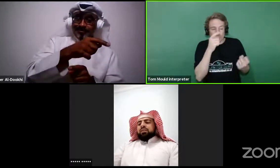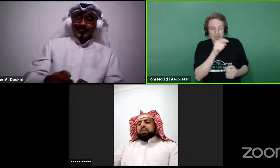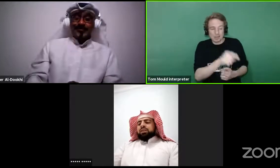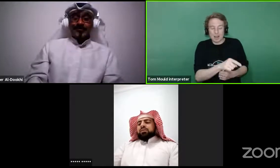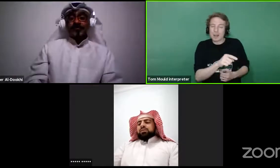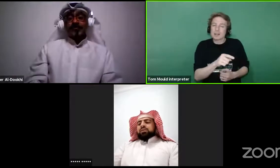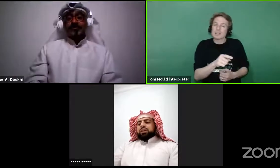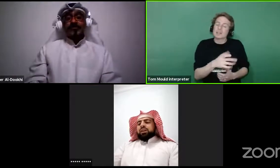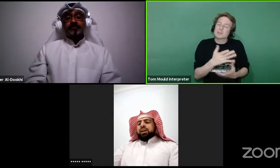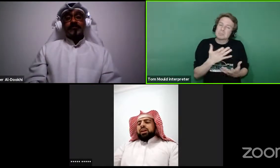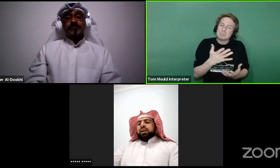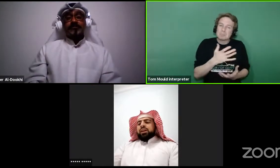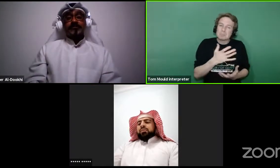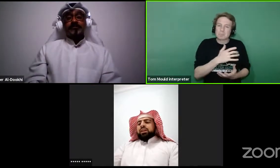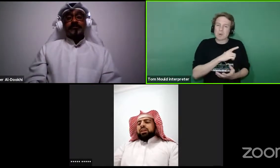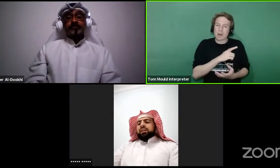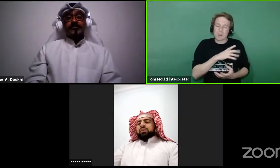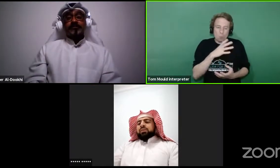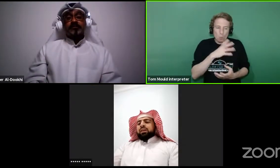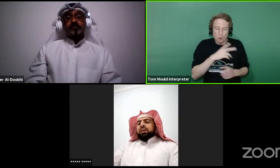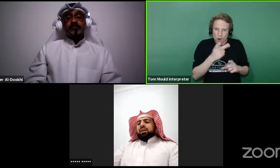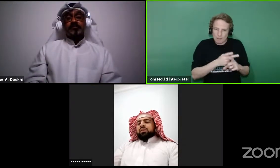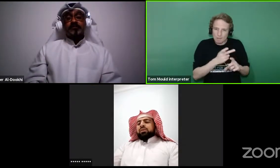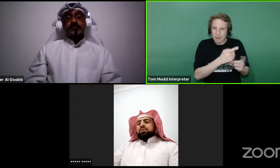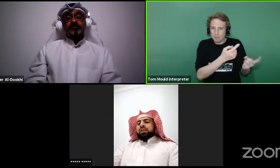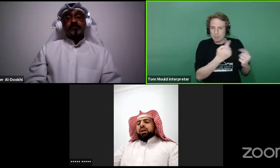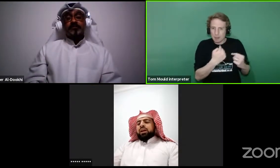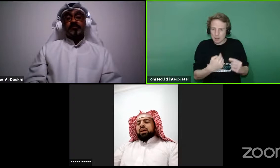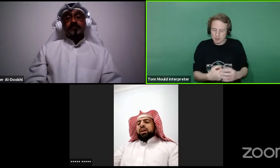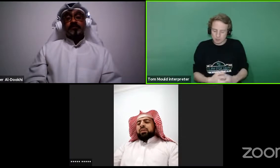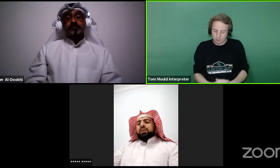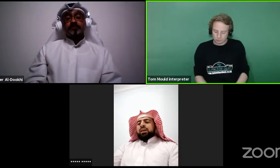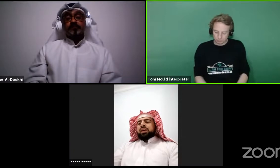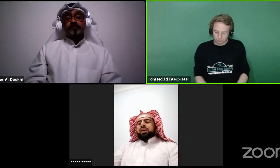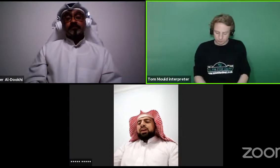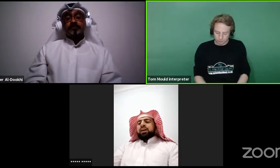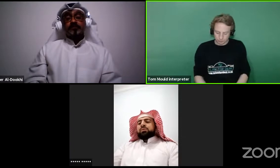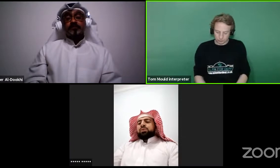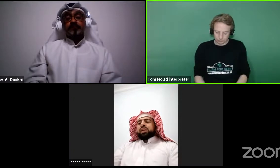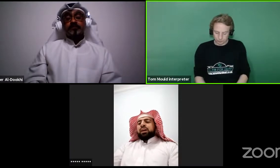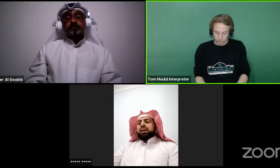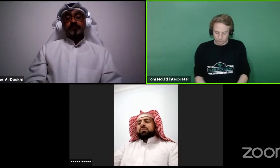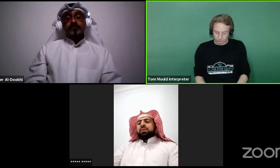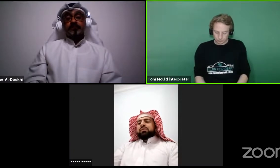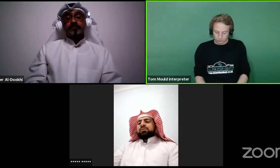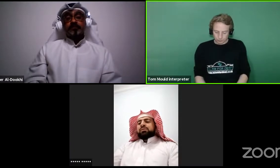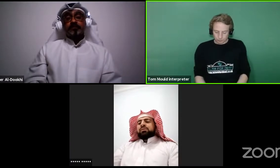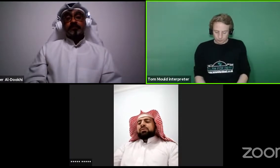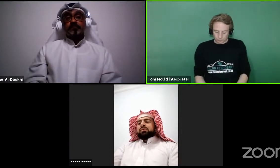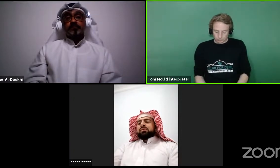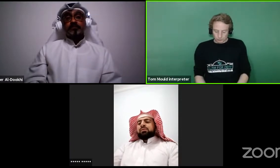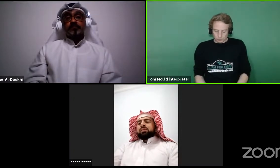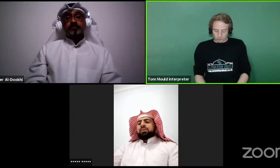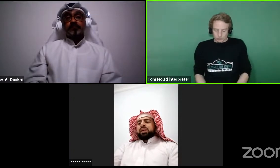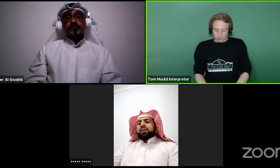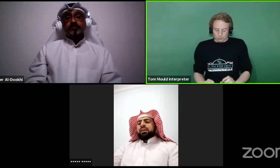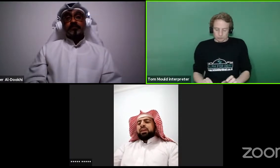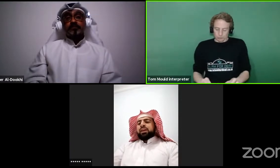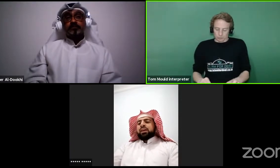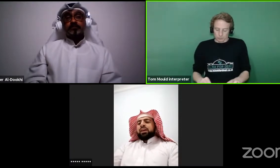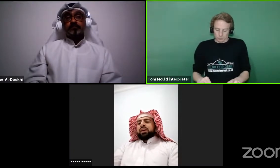فلما رجعوا إلى أبيهم قالوا يا أبانا منع